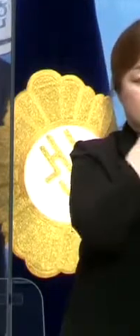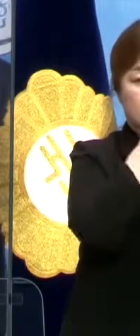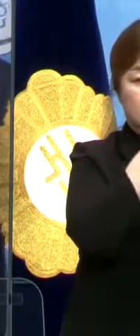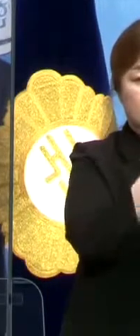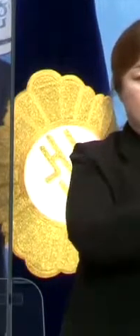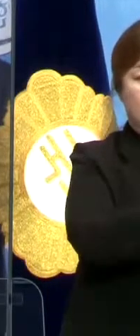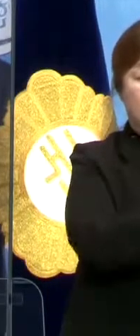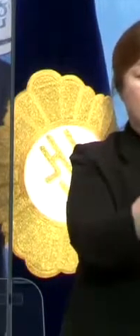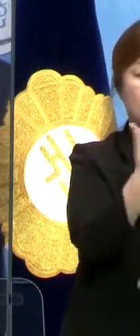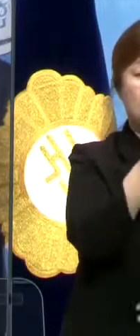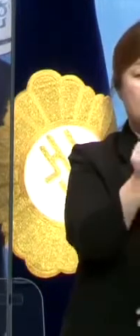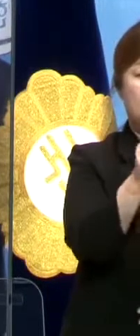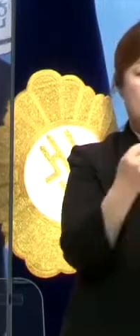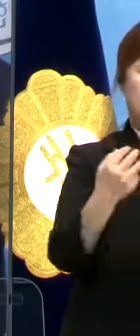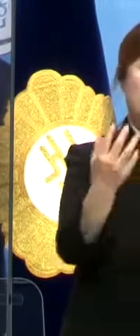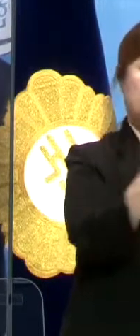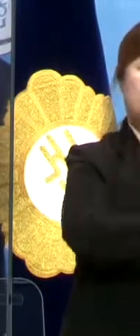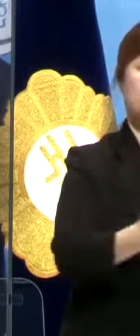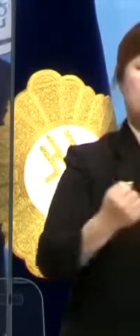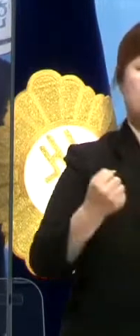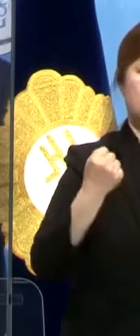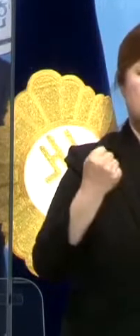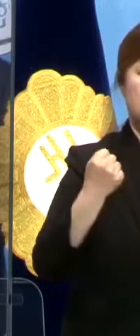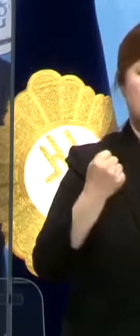몸무게 75% 이 굉장한